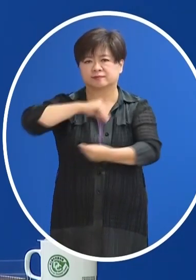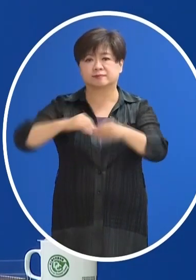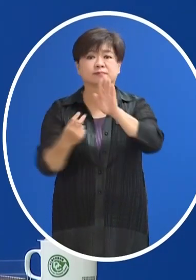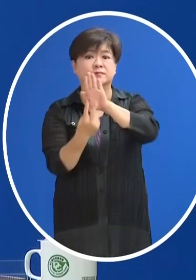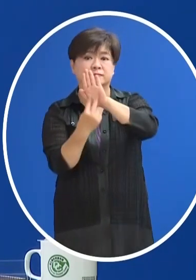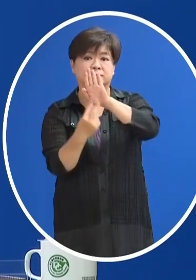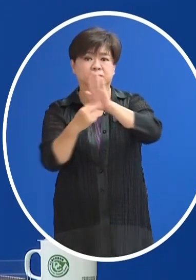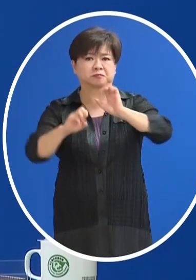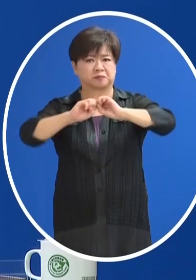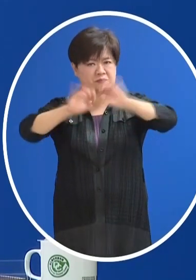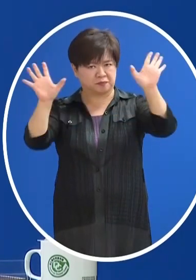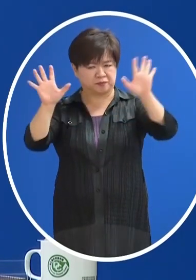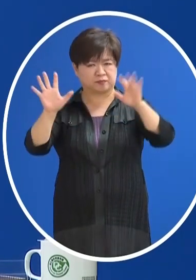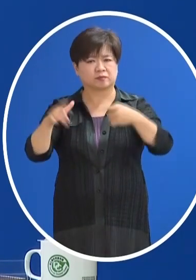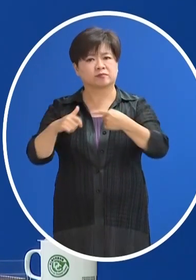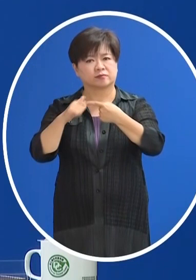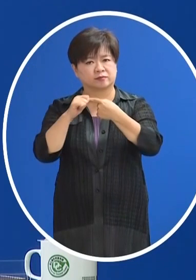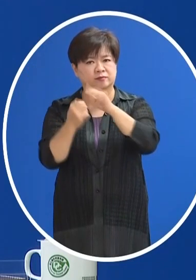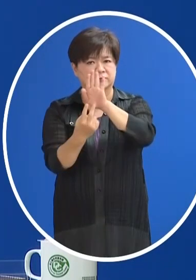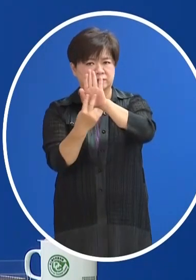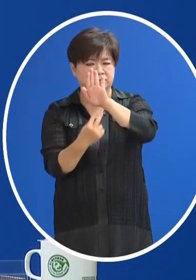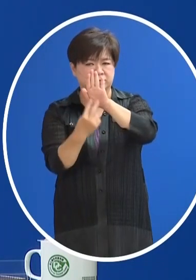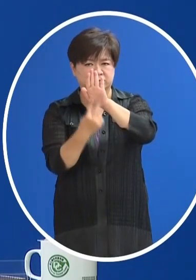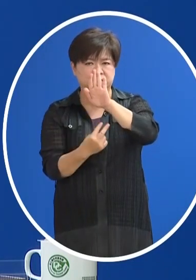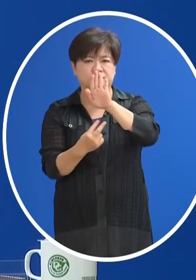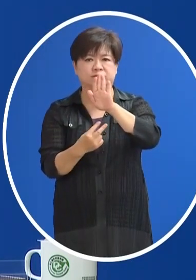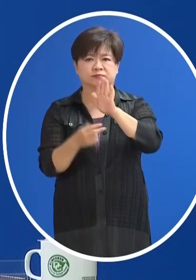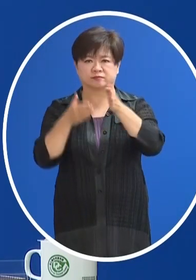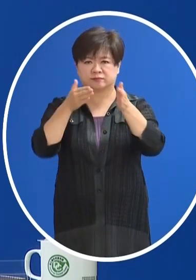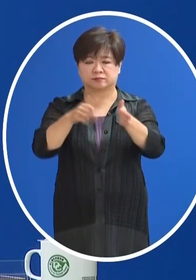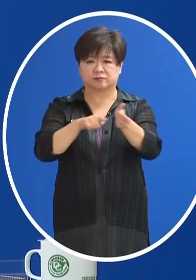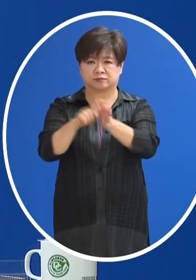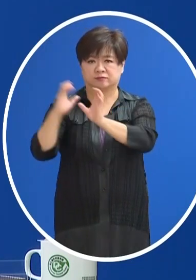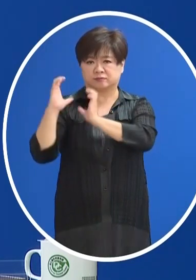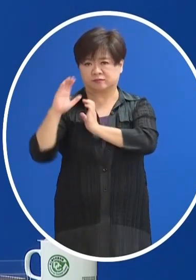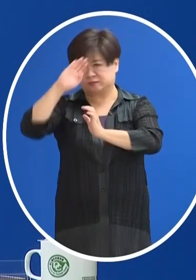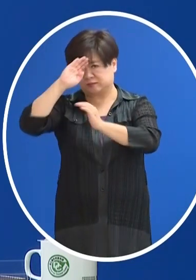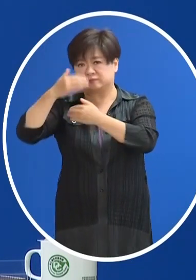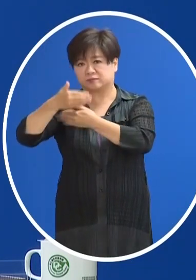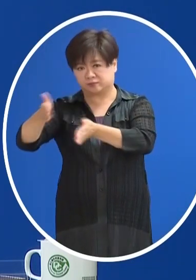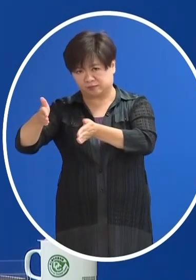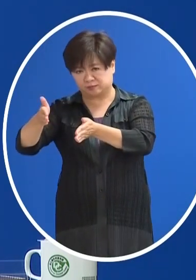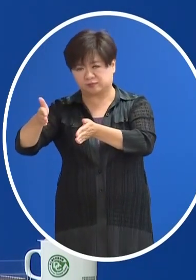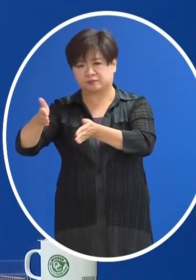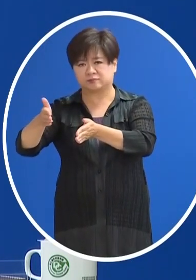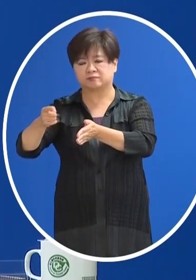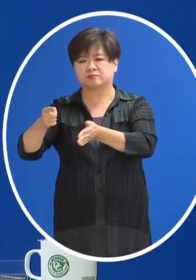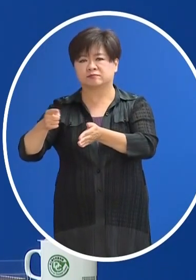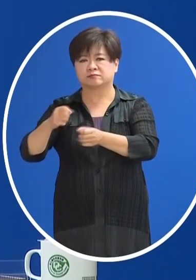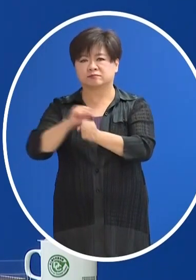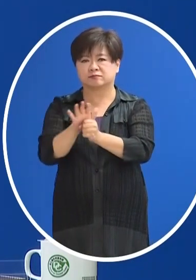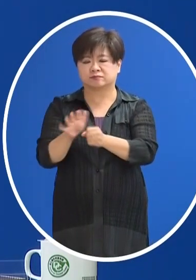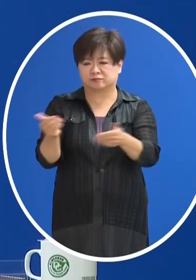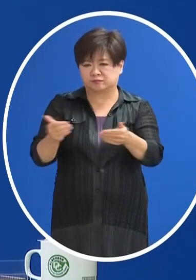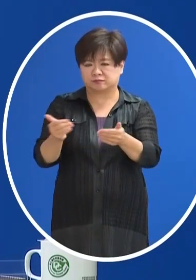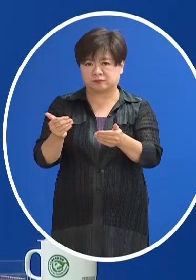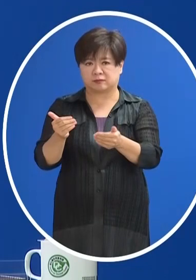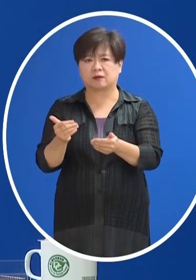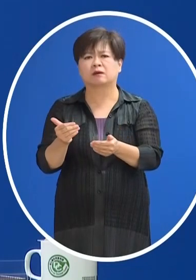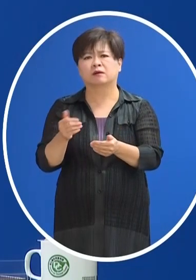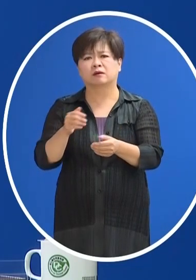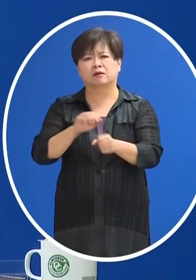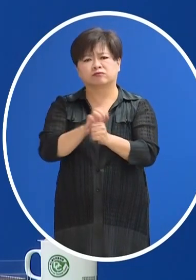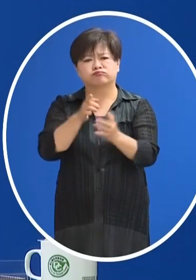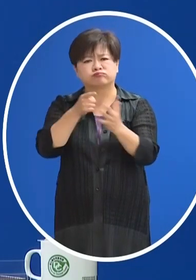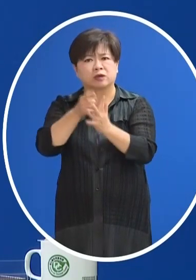个说明。那首先是说明有关于专责病房的部分，就是收治这个确诊个案的